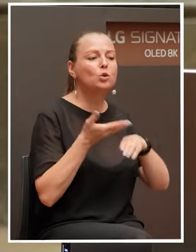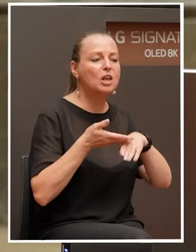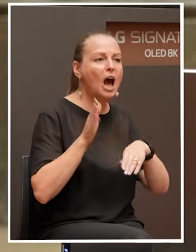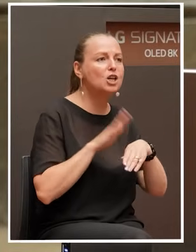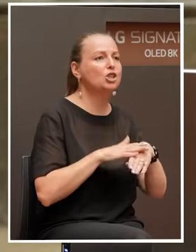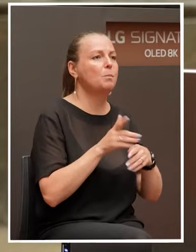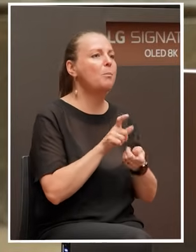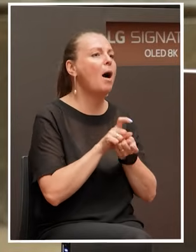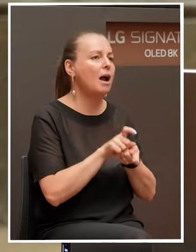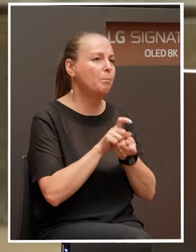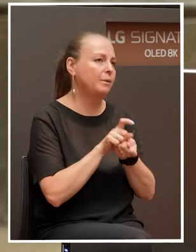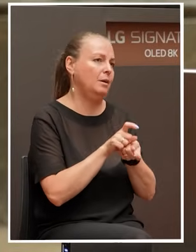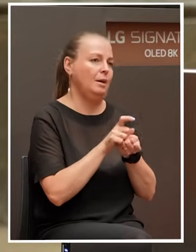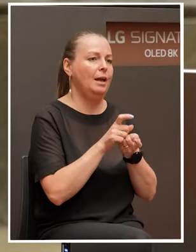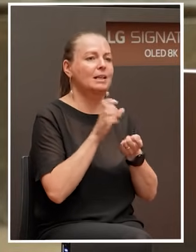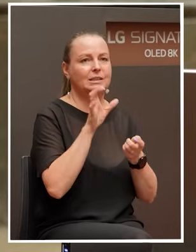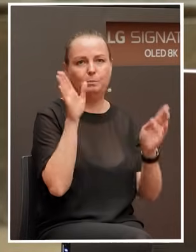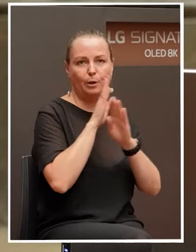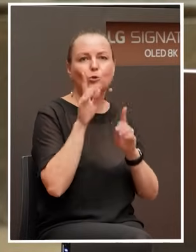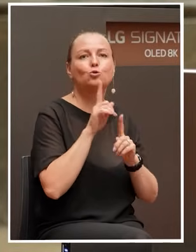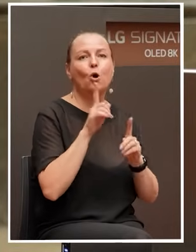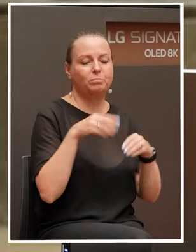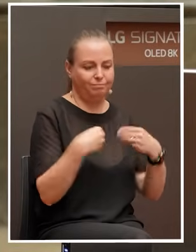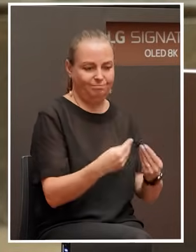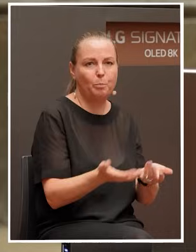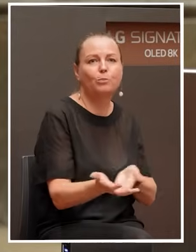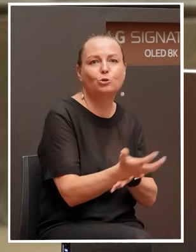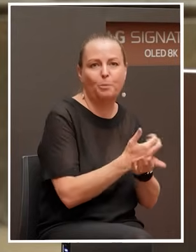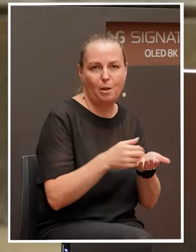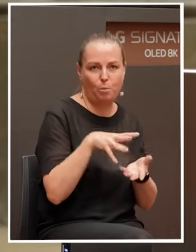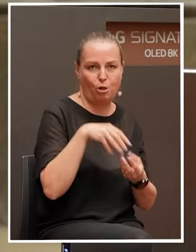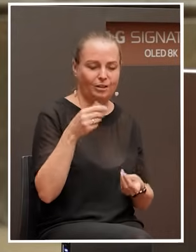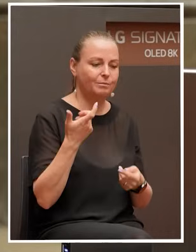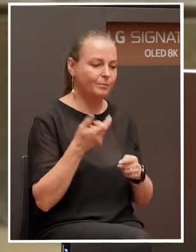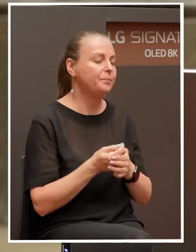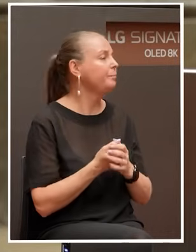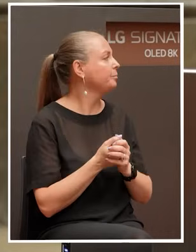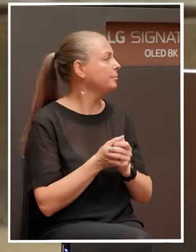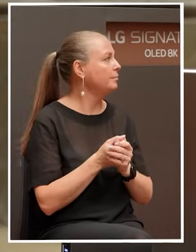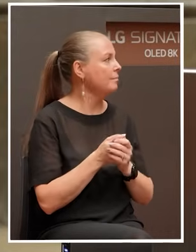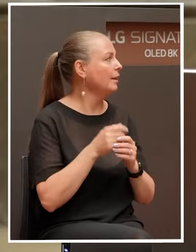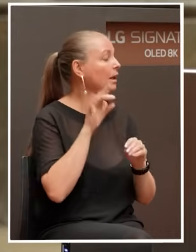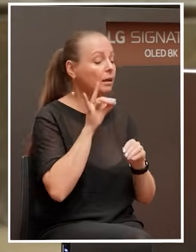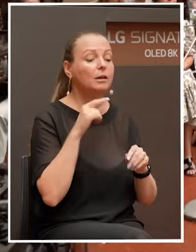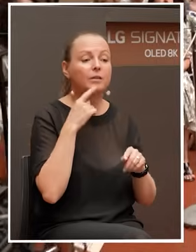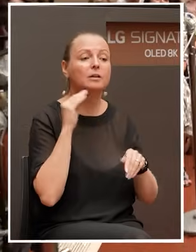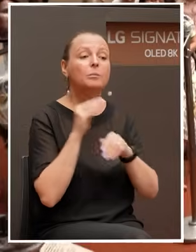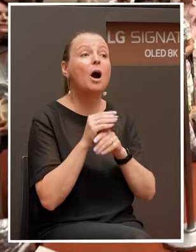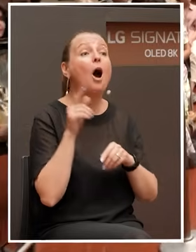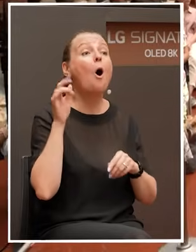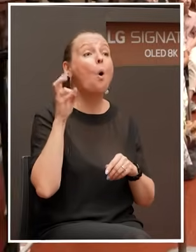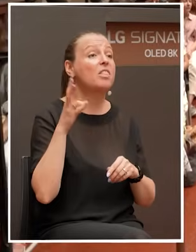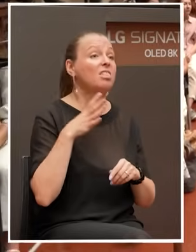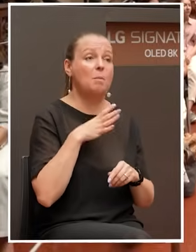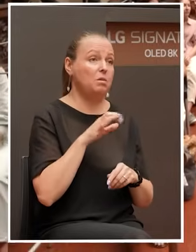борьбу со стихиями, чтобы оплодотворить землю, всю трудную и возвышенную работу земли». И добавляет, он не был бы